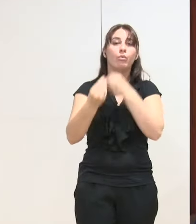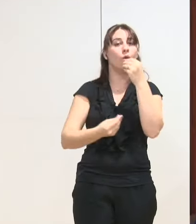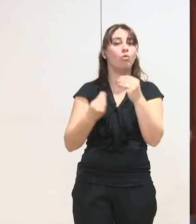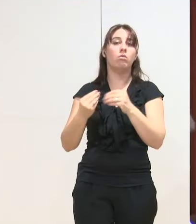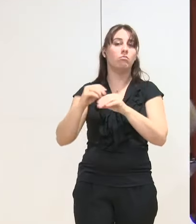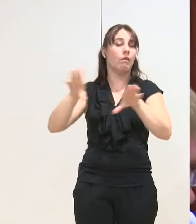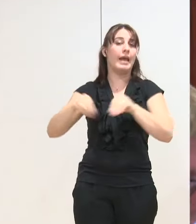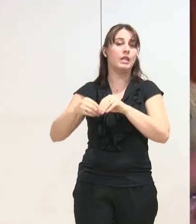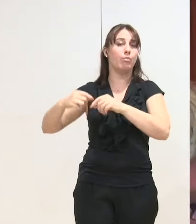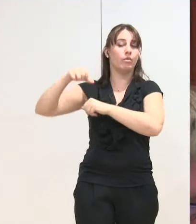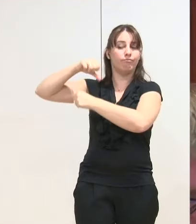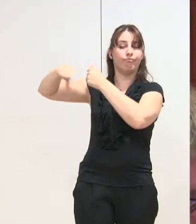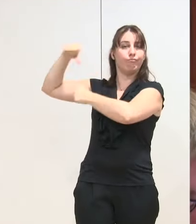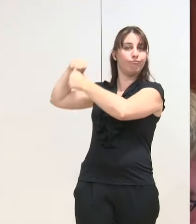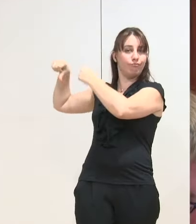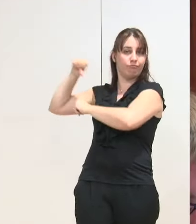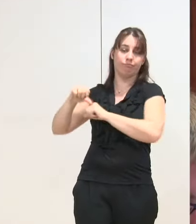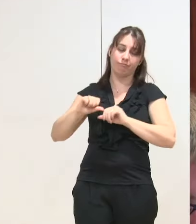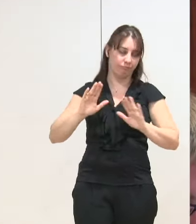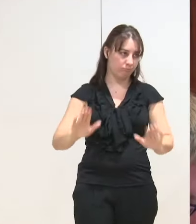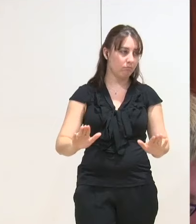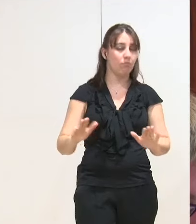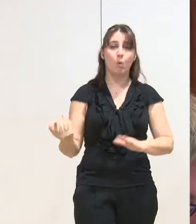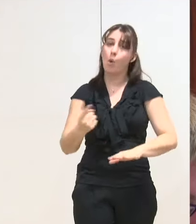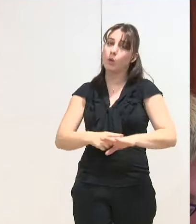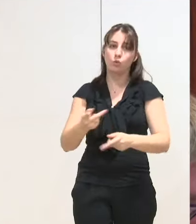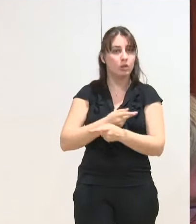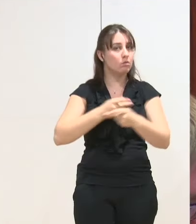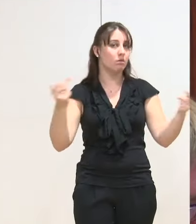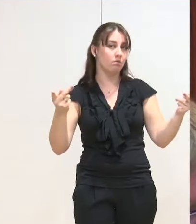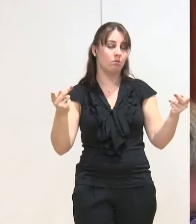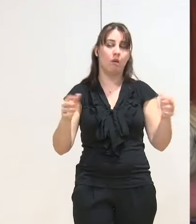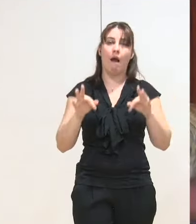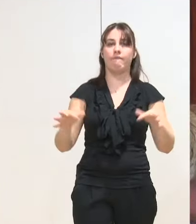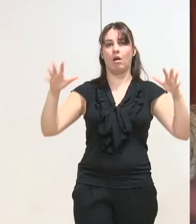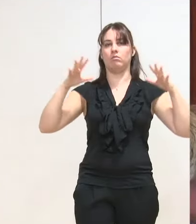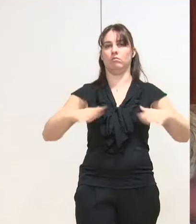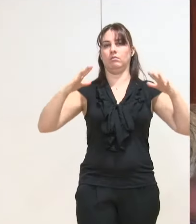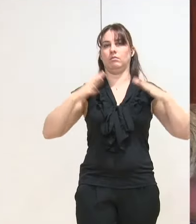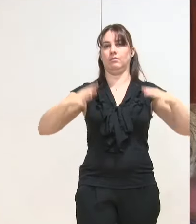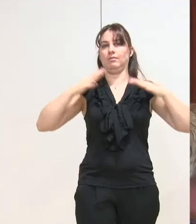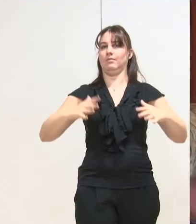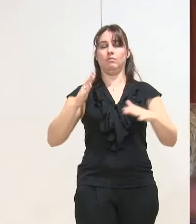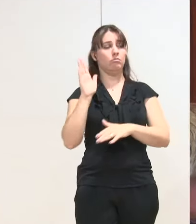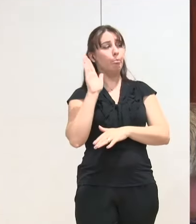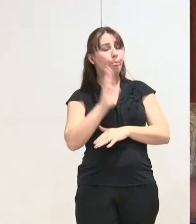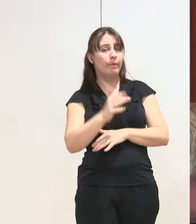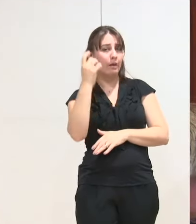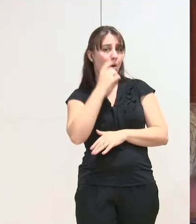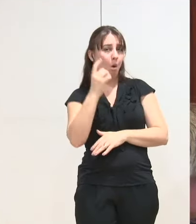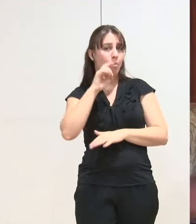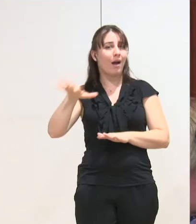autant vous le dire dès le début mes chers collègues la politique de la défausse dont vous semblez être depuis maintenant